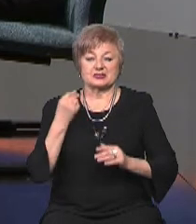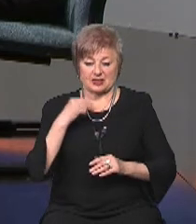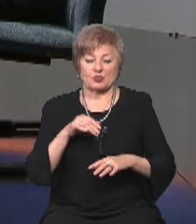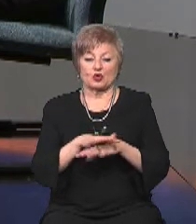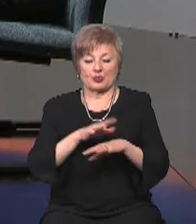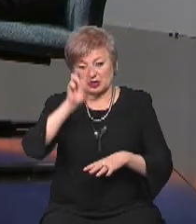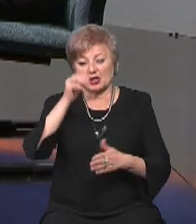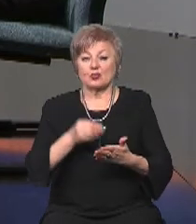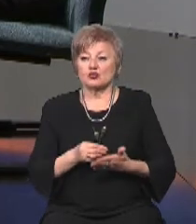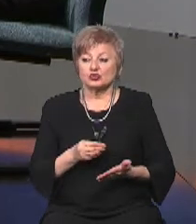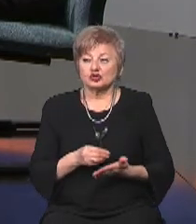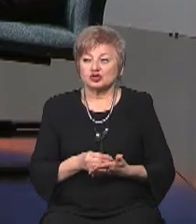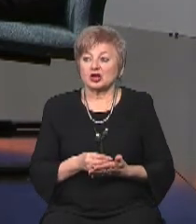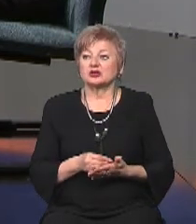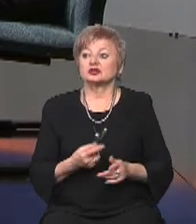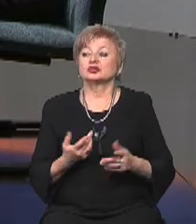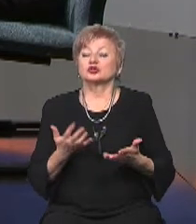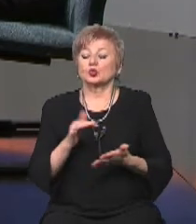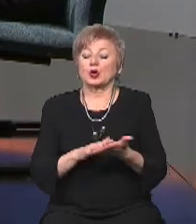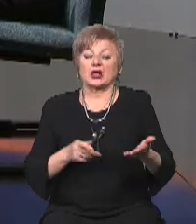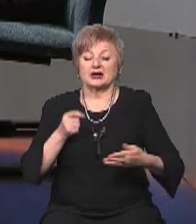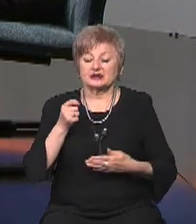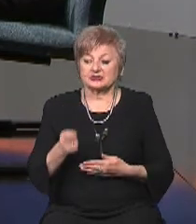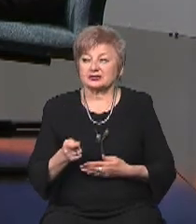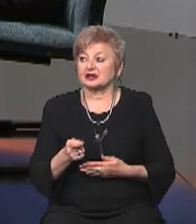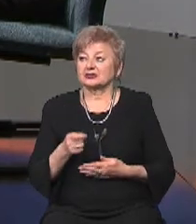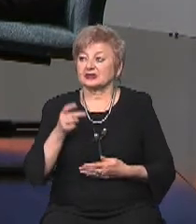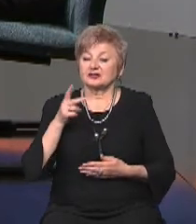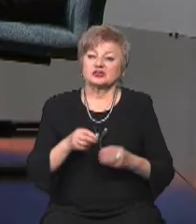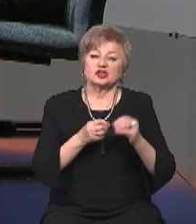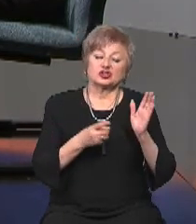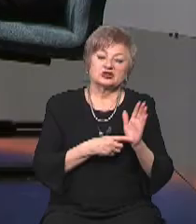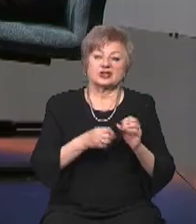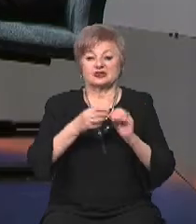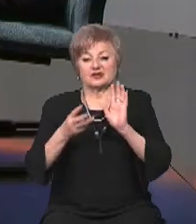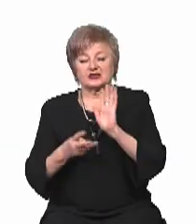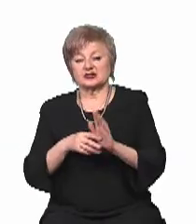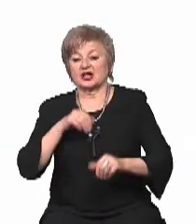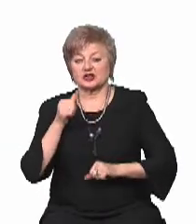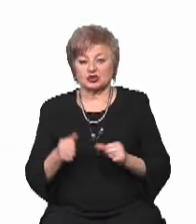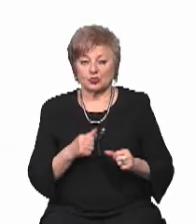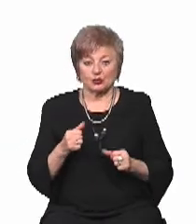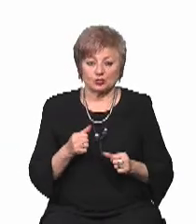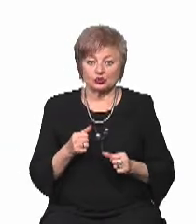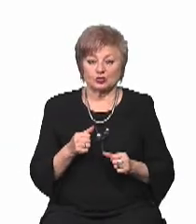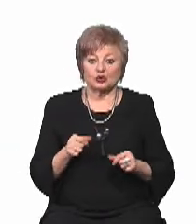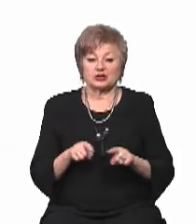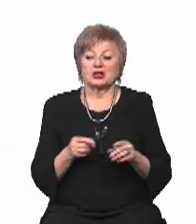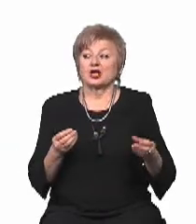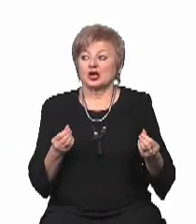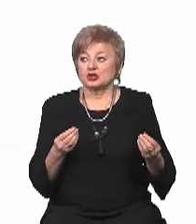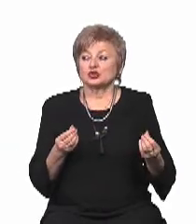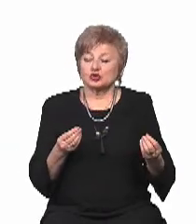громадського бюджету, кількість поданих та реалізованих заявок, а це з 2016-2018 роки, зменшується. Така сама